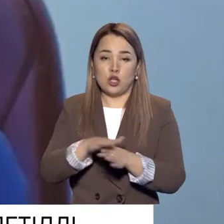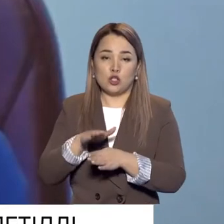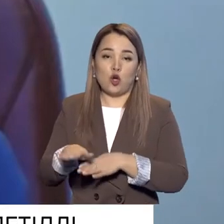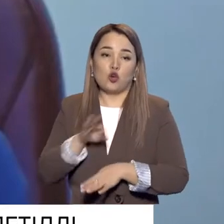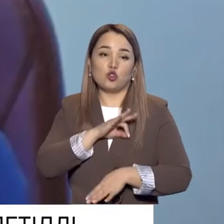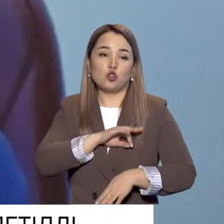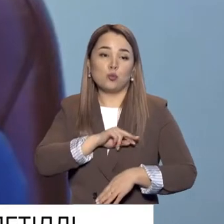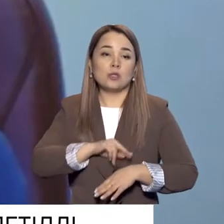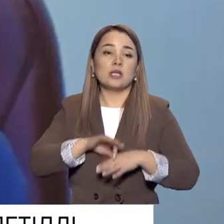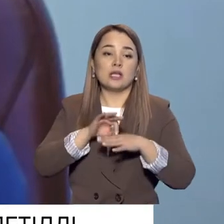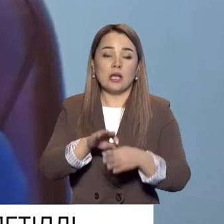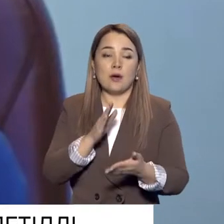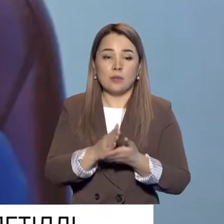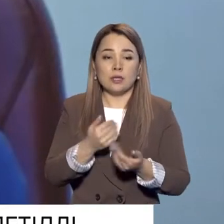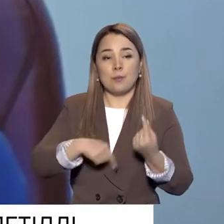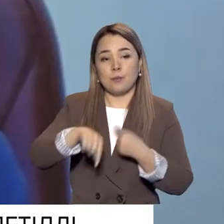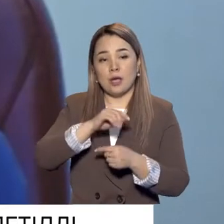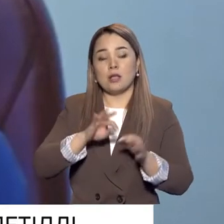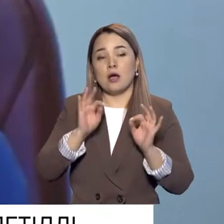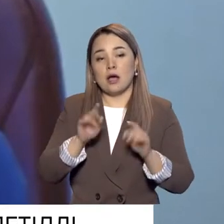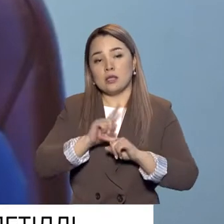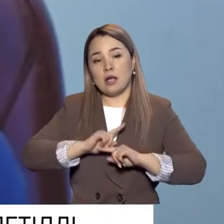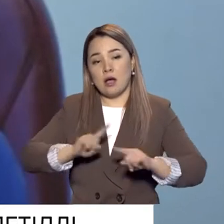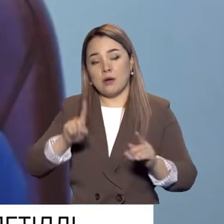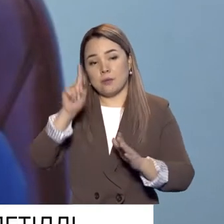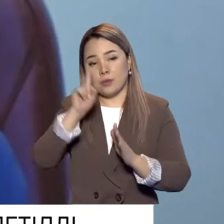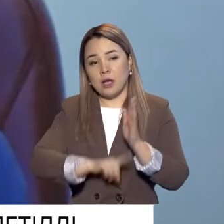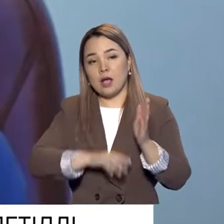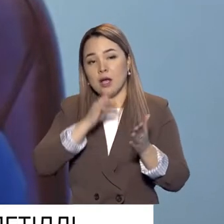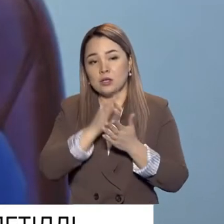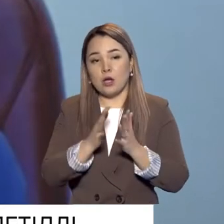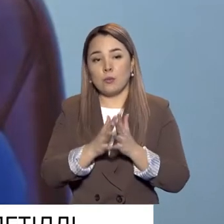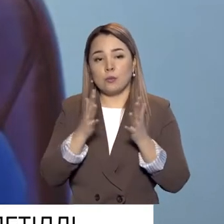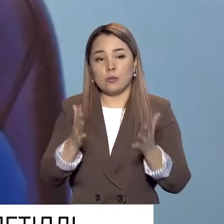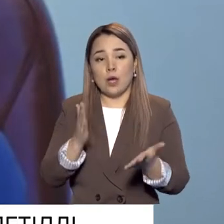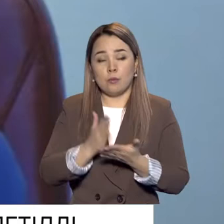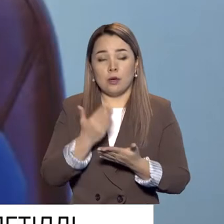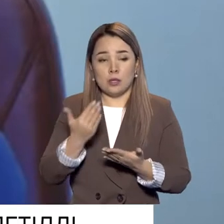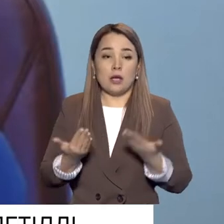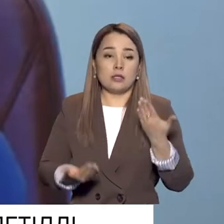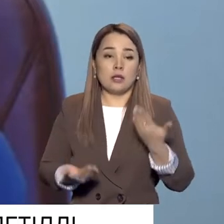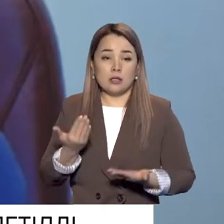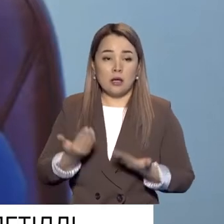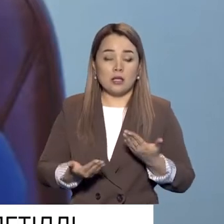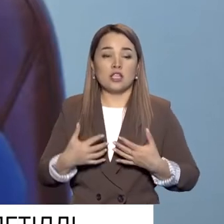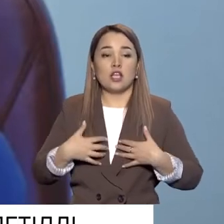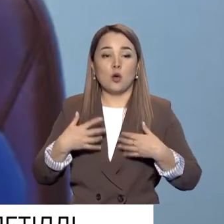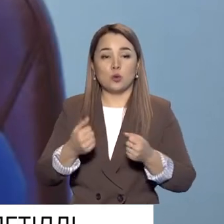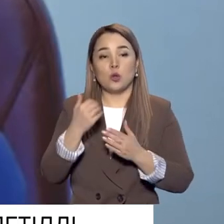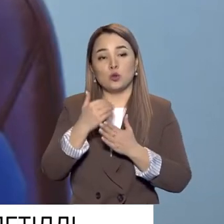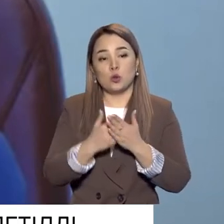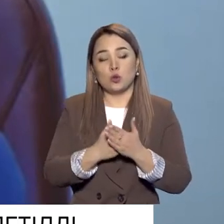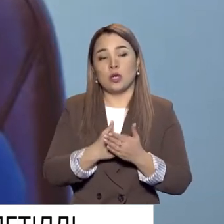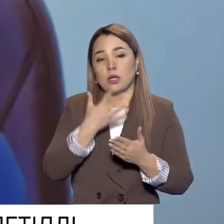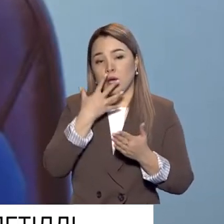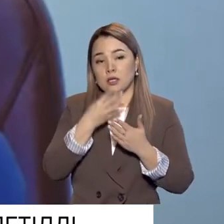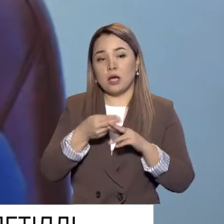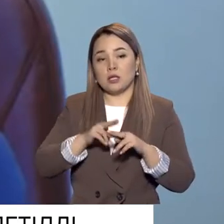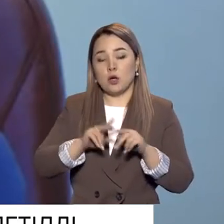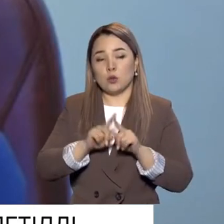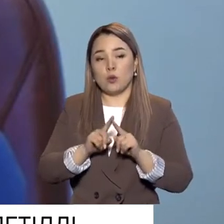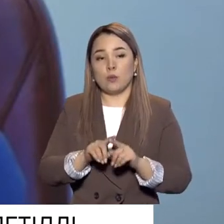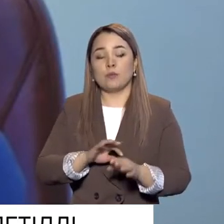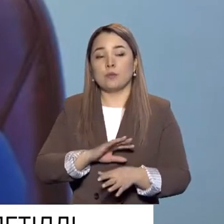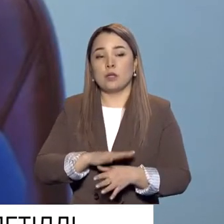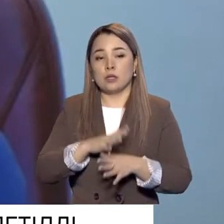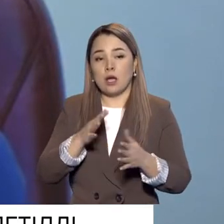жолында бизнестің ерекше жауапкершілікпен адалдығына сенім артады. Ал егер денсаулық сақтау жүйесі жүктемесі арту қаупі